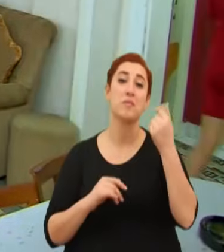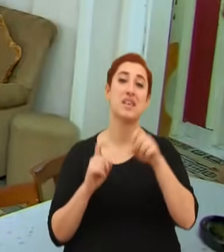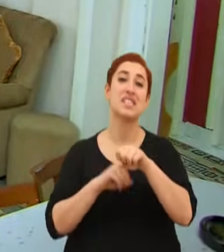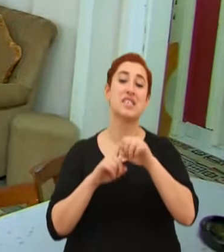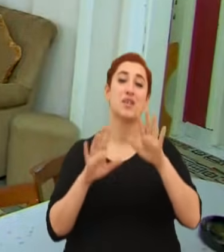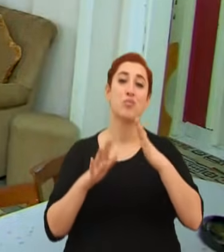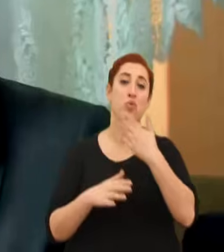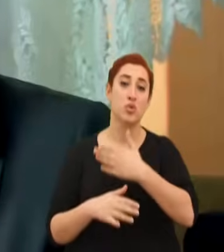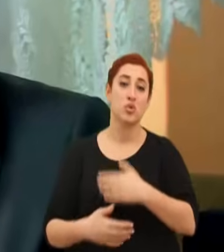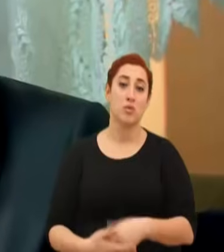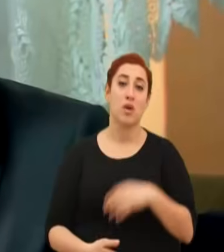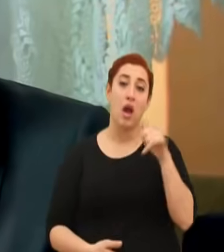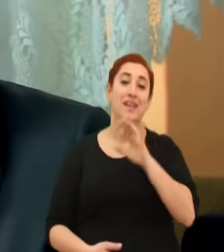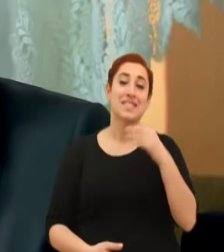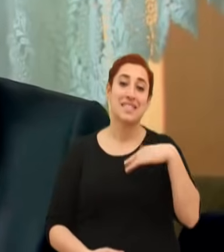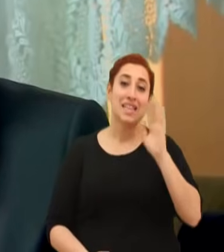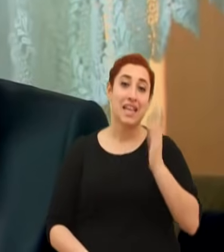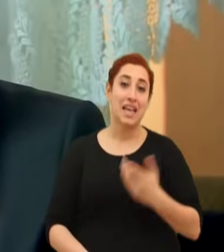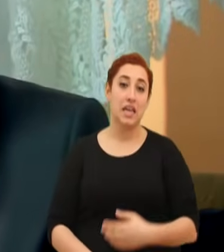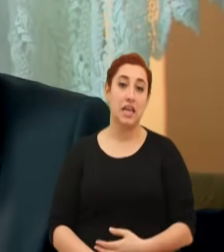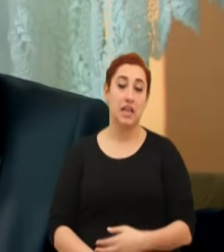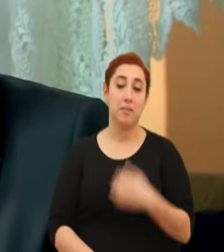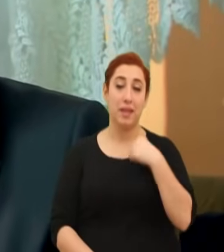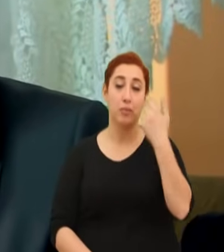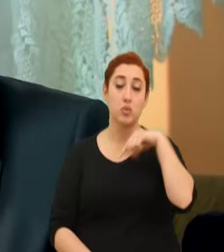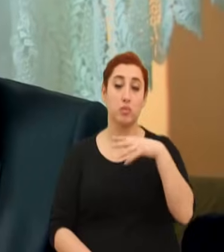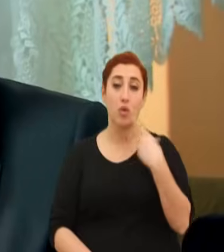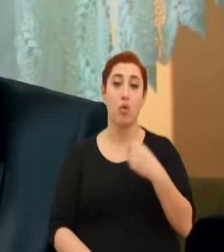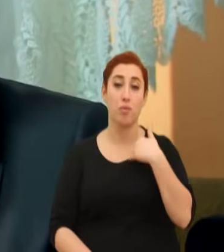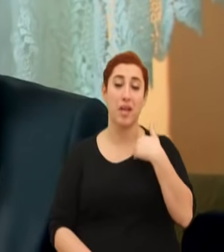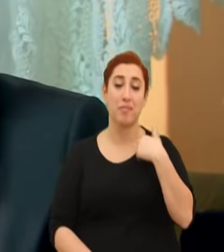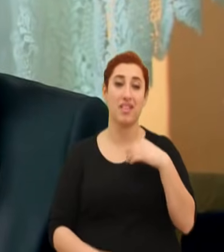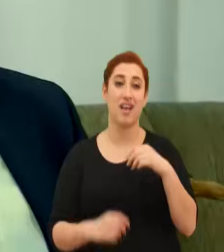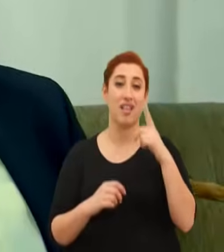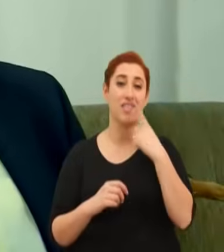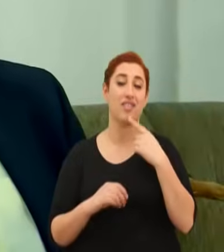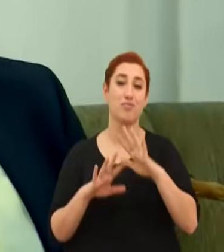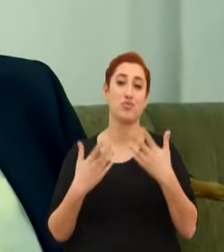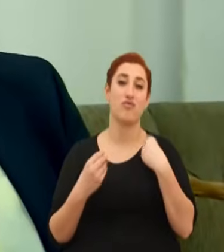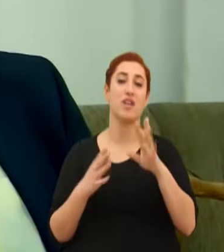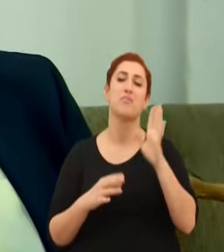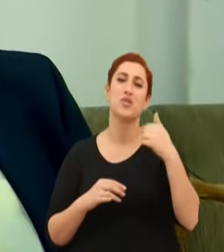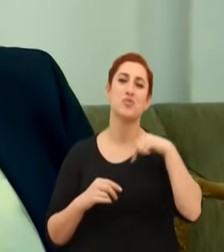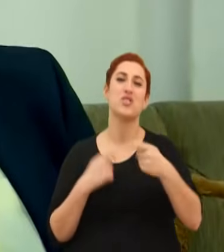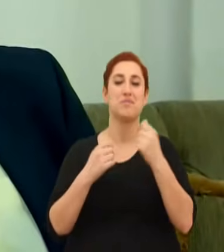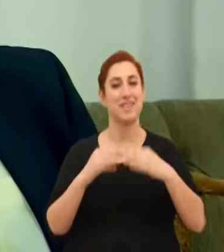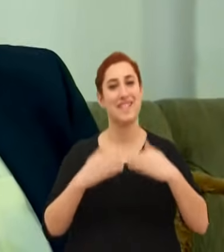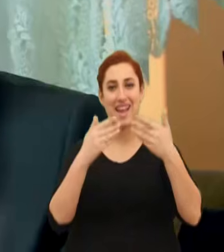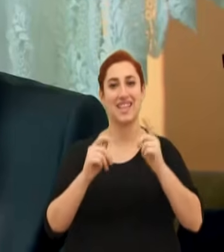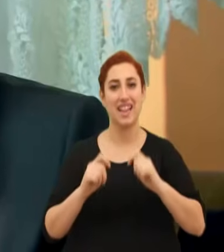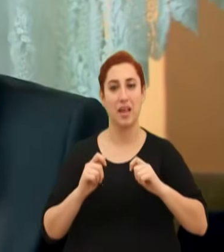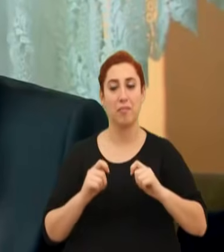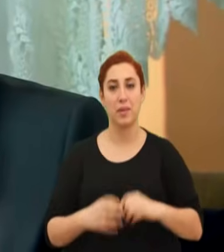biraz sinirleri bozulmuş. Haksız da değil. Benim yüzümden oldu. Ben kaçırdım tadını. Bence bu işi biraz